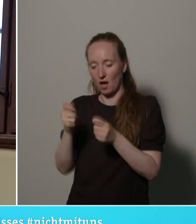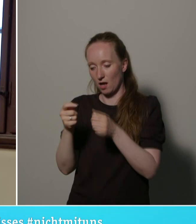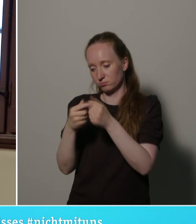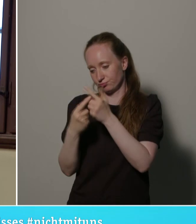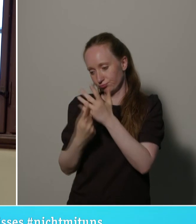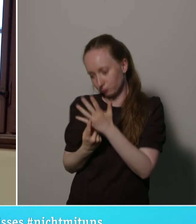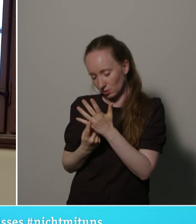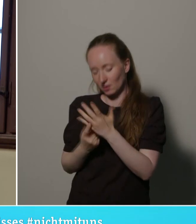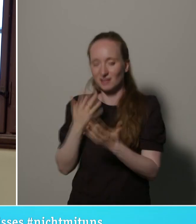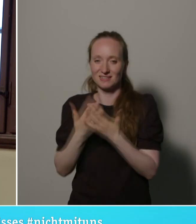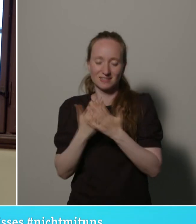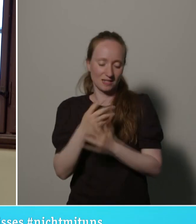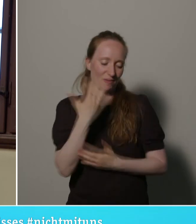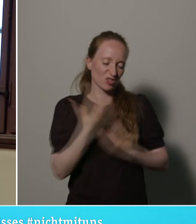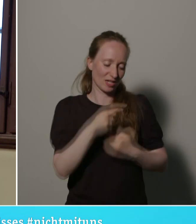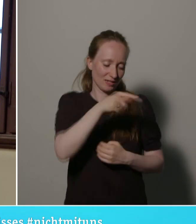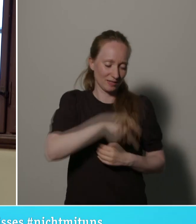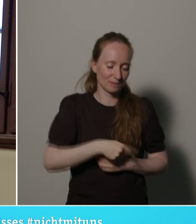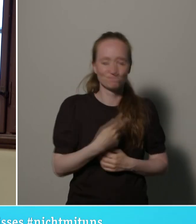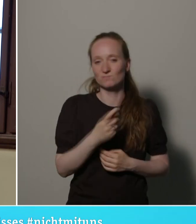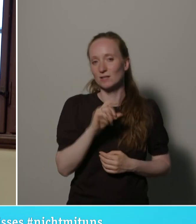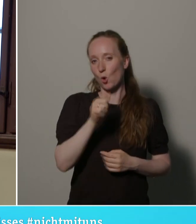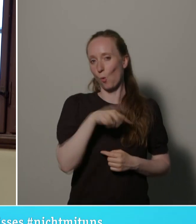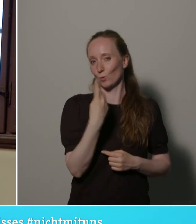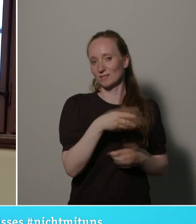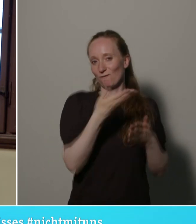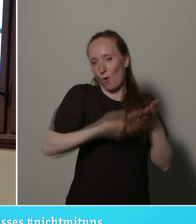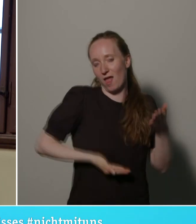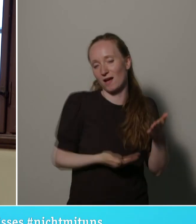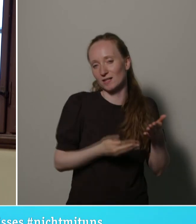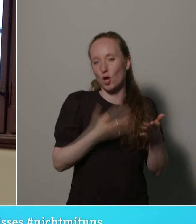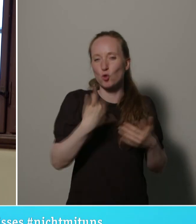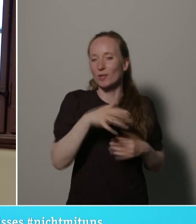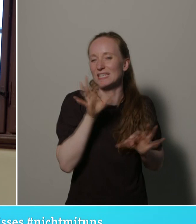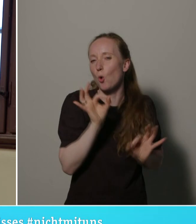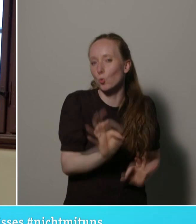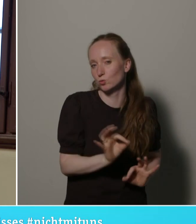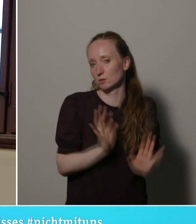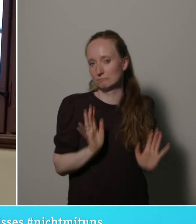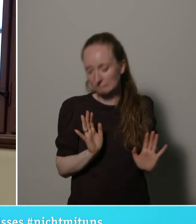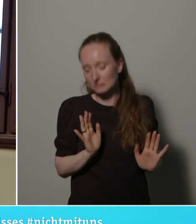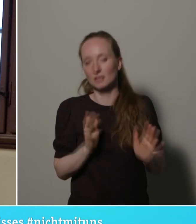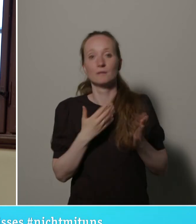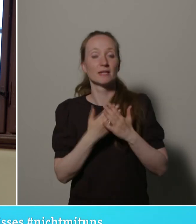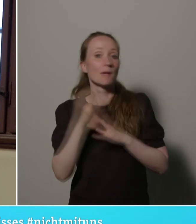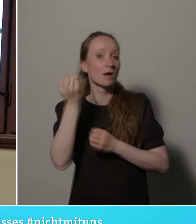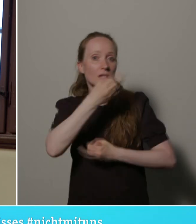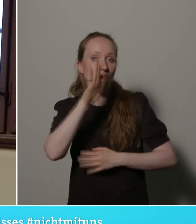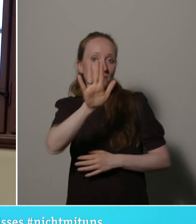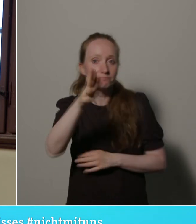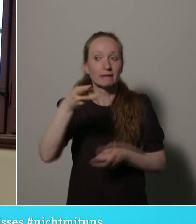Deswegen ist es an der Stelle auch Ihr gutes Recht, mit Änderungsantrag den Willen des Stadtrates hier